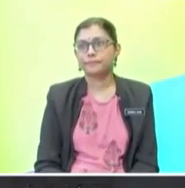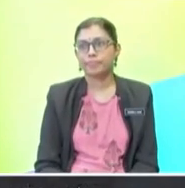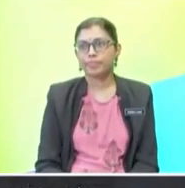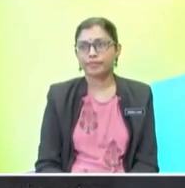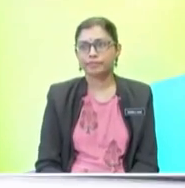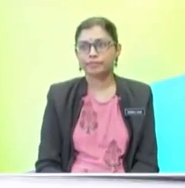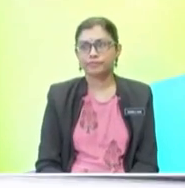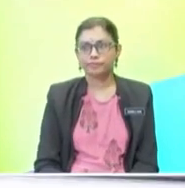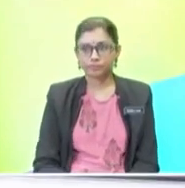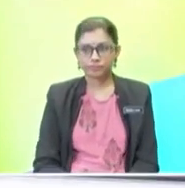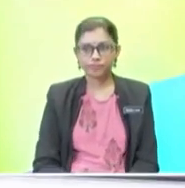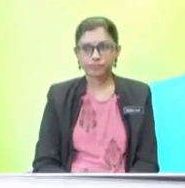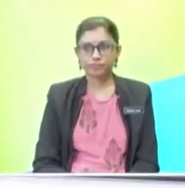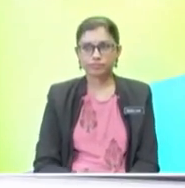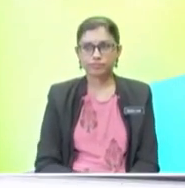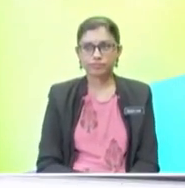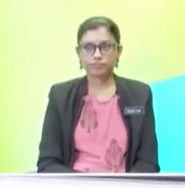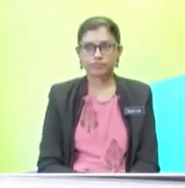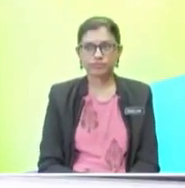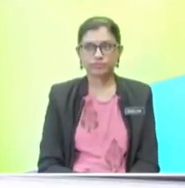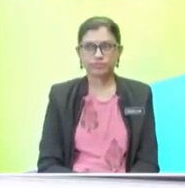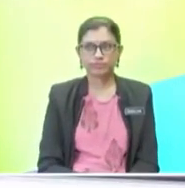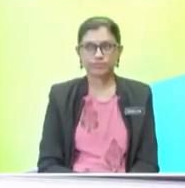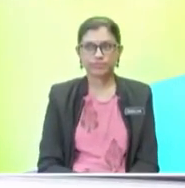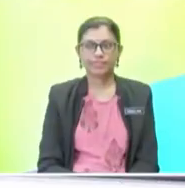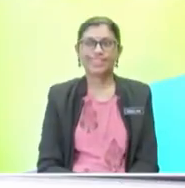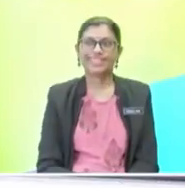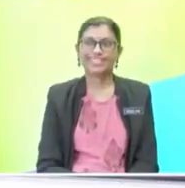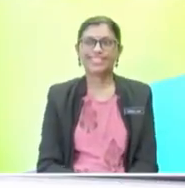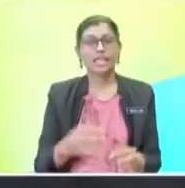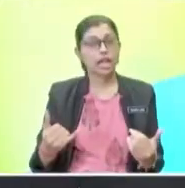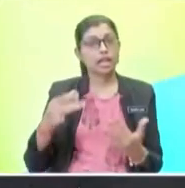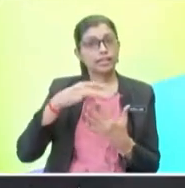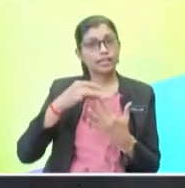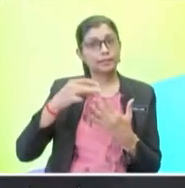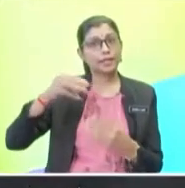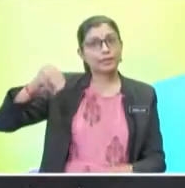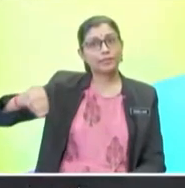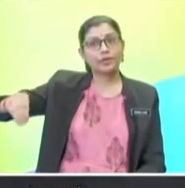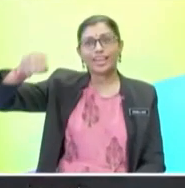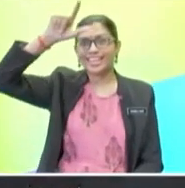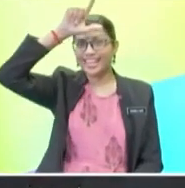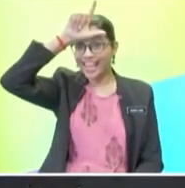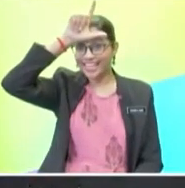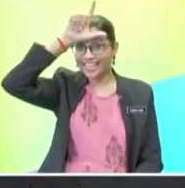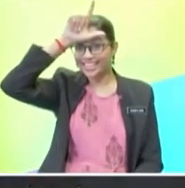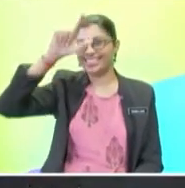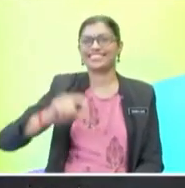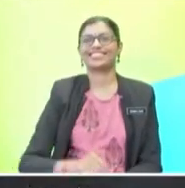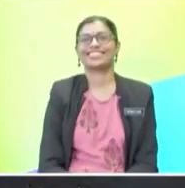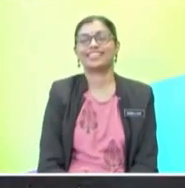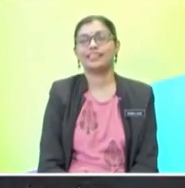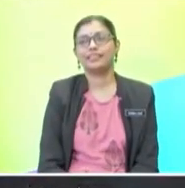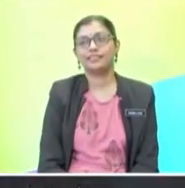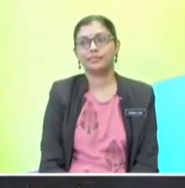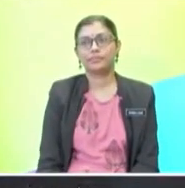Ria? Okey, seterusnya kita pilih kumbanglah, cikgu. Kumbang. Okey, kita persilakan Muhammad Amar. Amar,